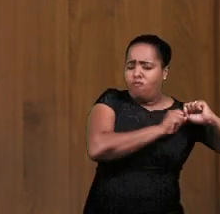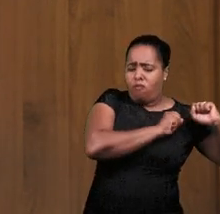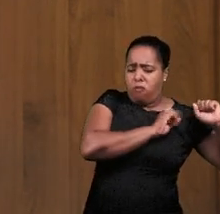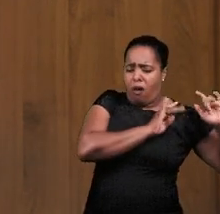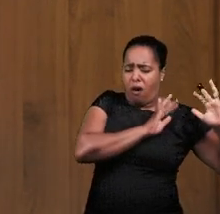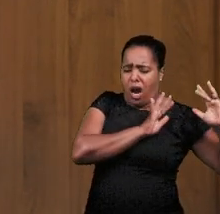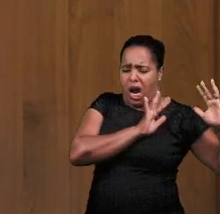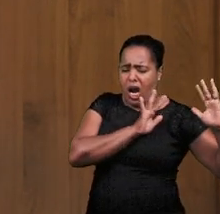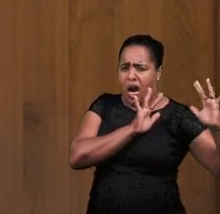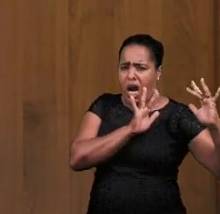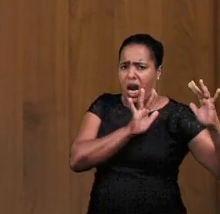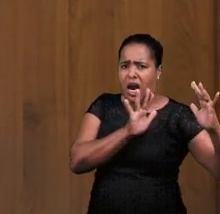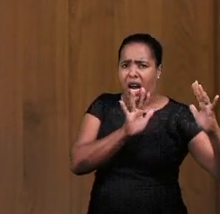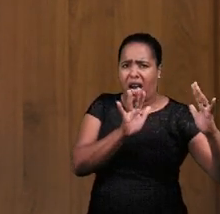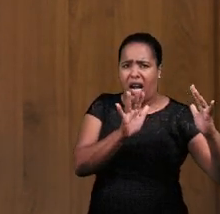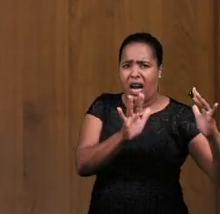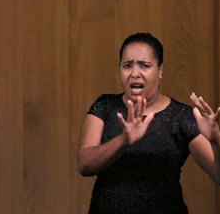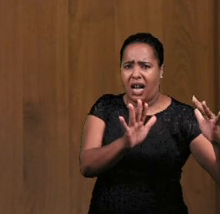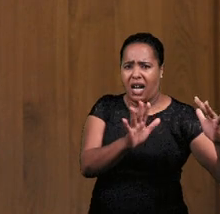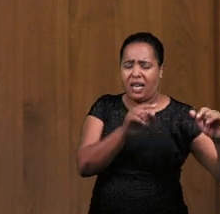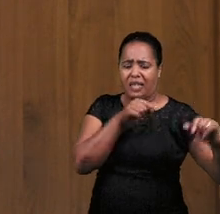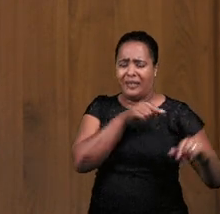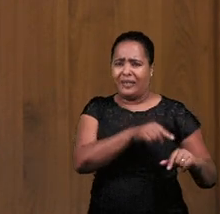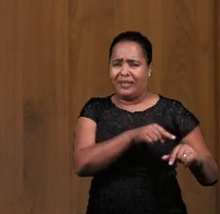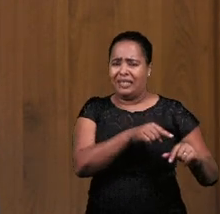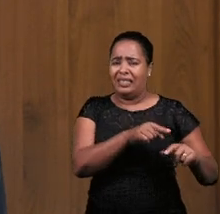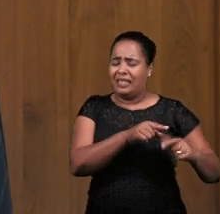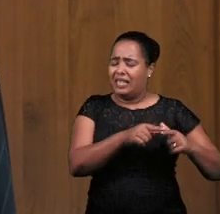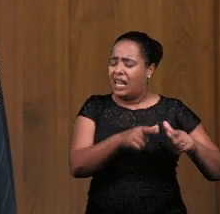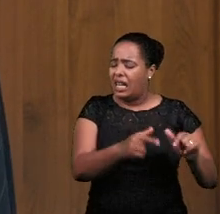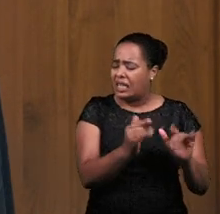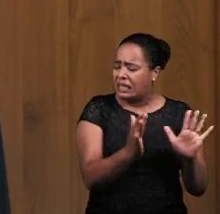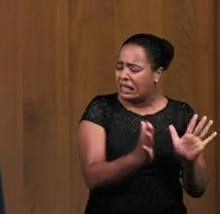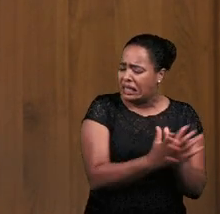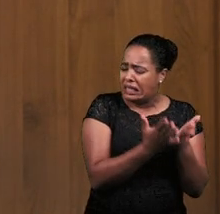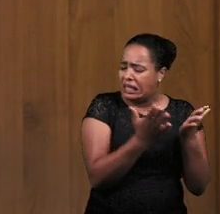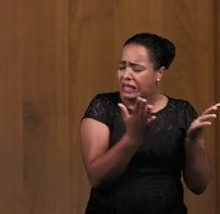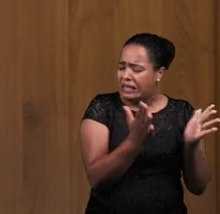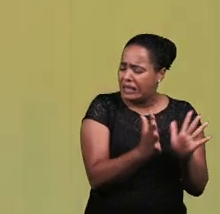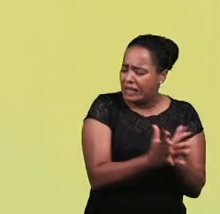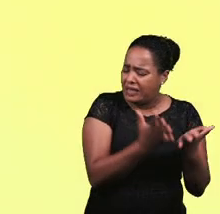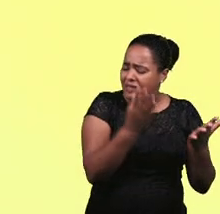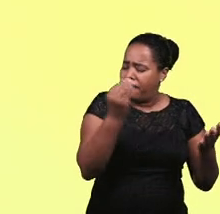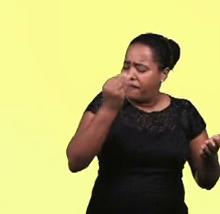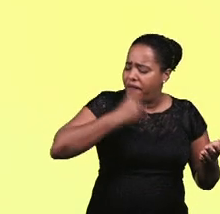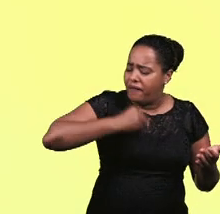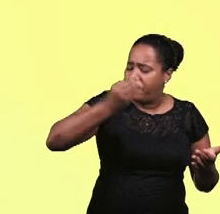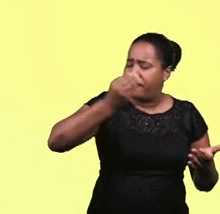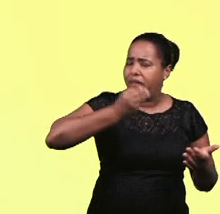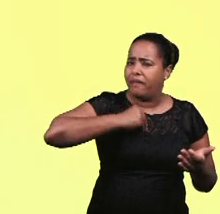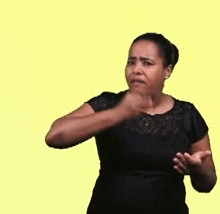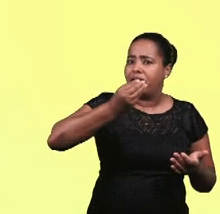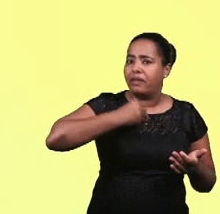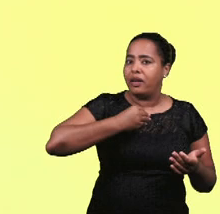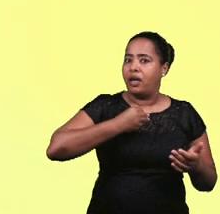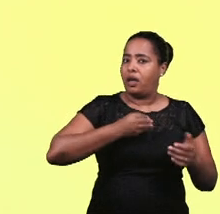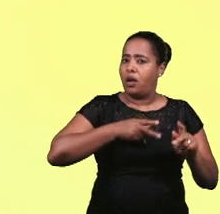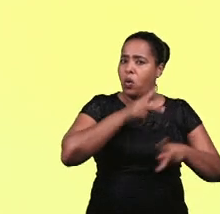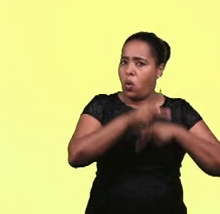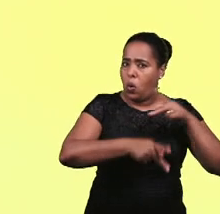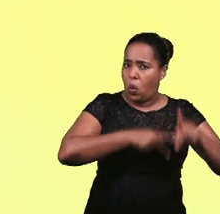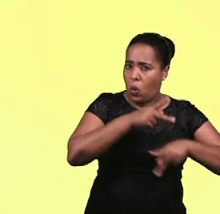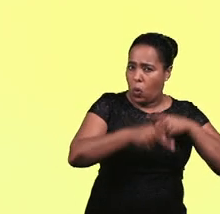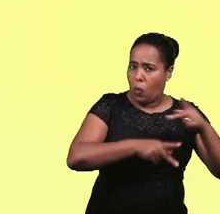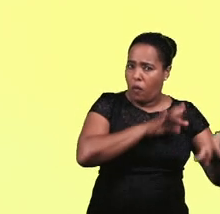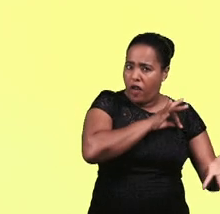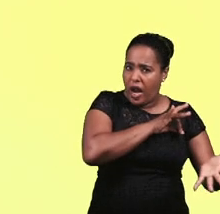qui se passait, le peuple a commencé à devenir pauvre, faible. Le peuple de